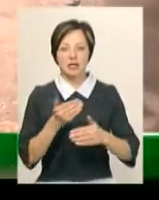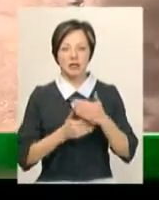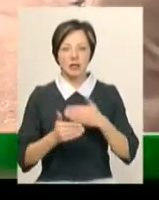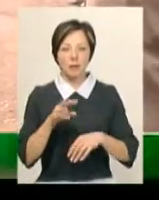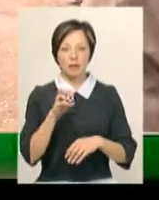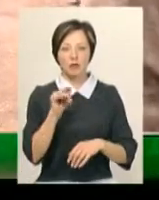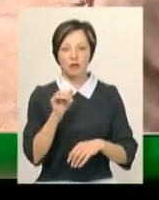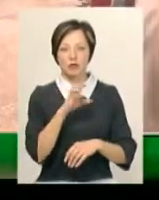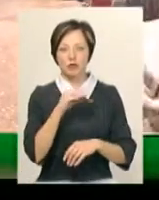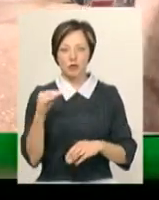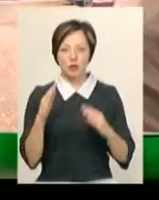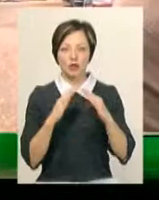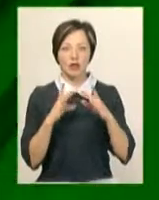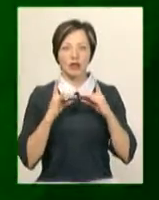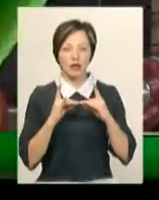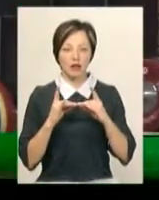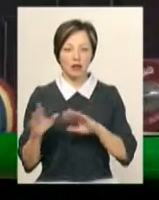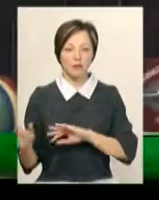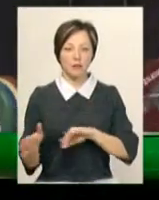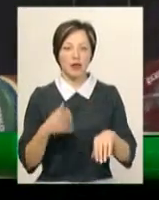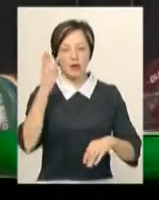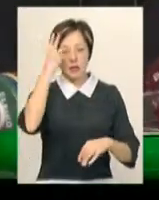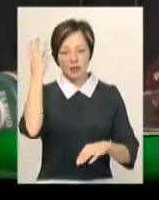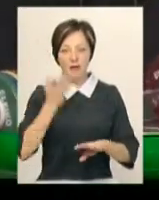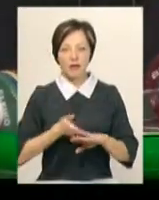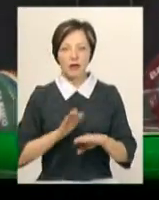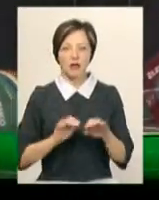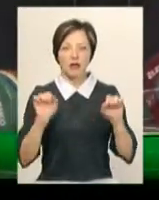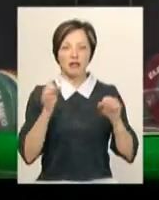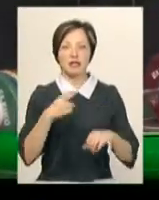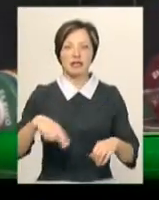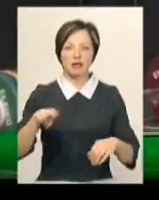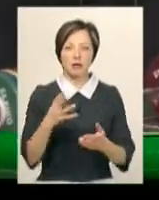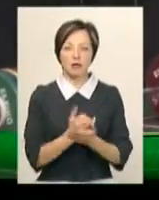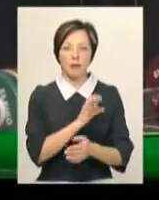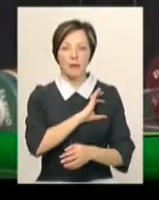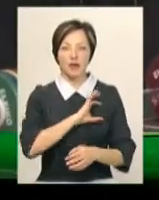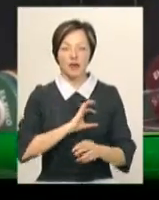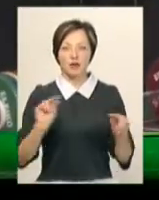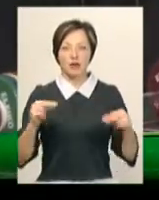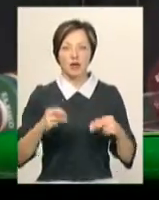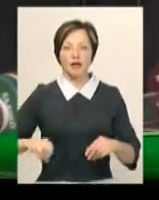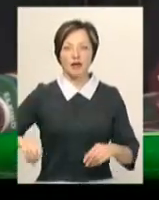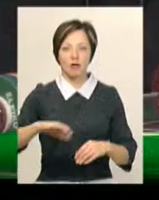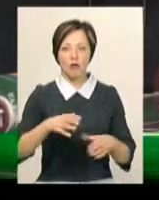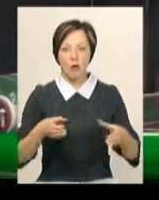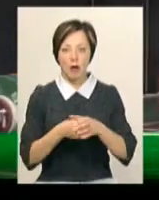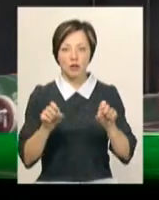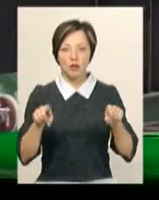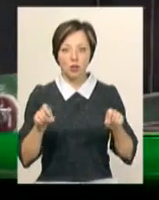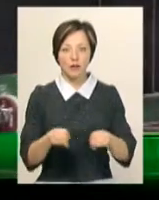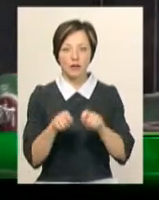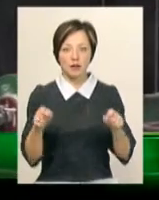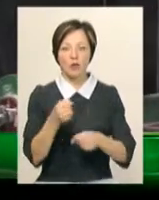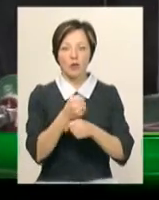інвалідністю в Меджибіцький будинок-інтернат. Хмельницькі важкоатлети «Динамівці» здобули медалі Чемпіонату Європи та командне золото на відкритому